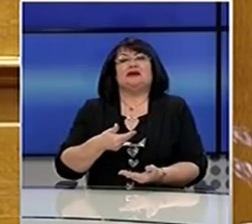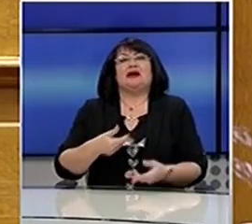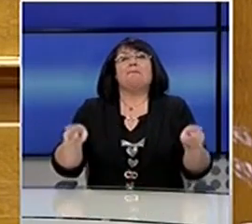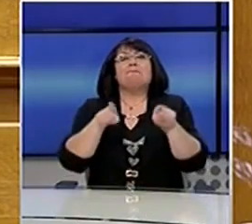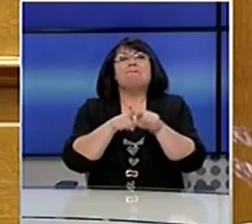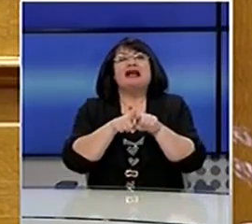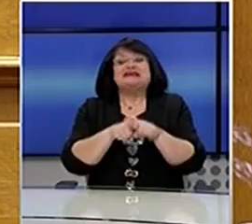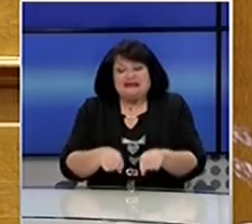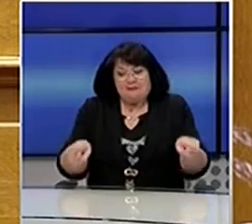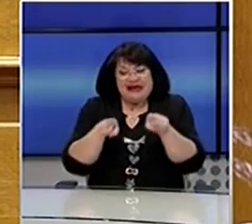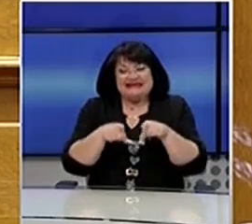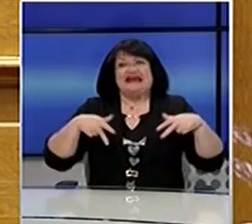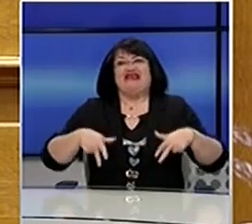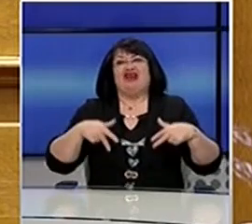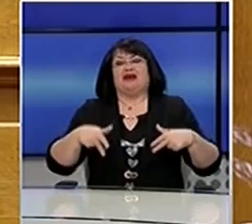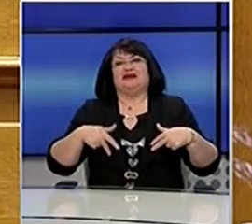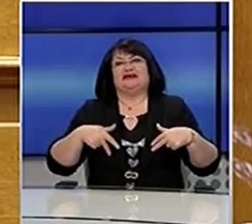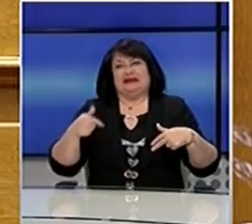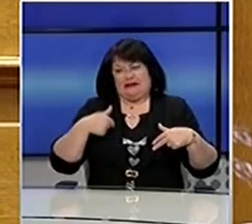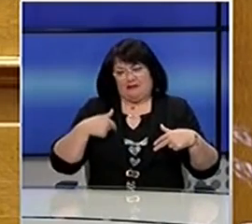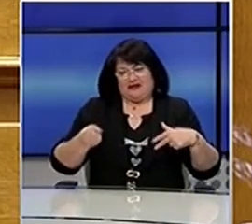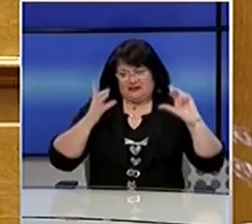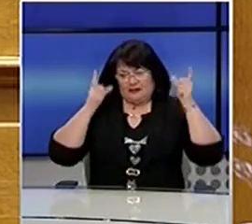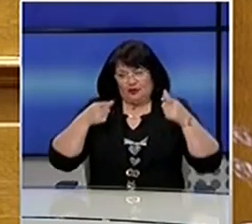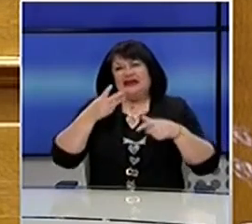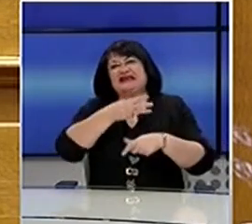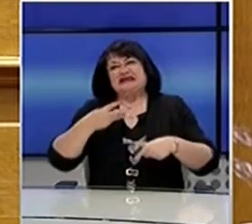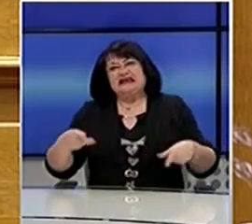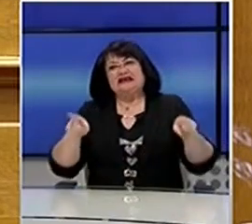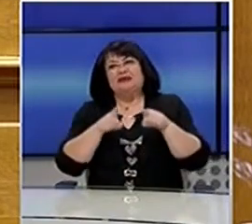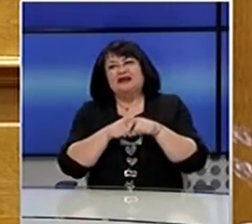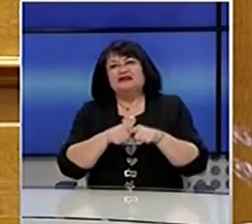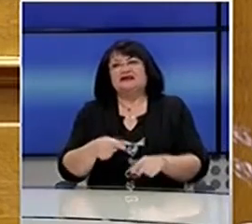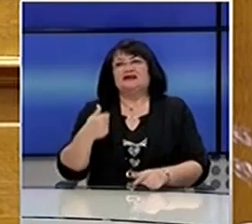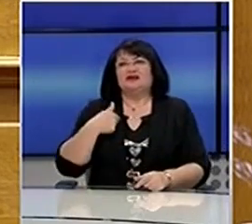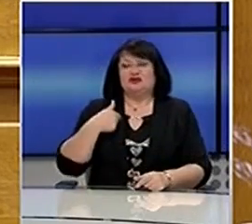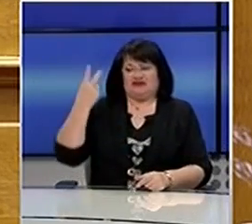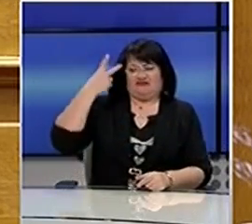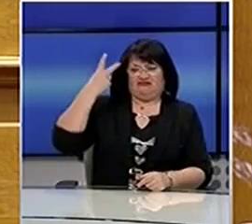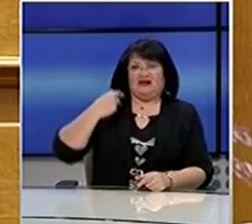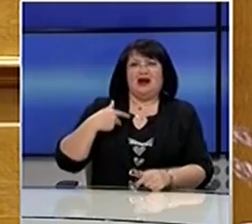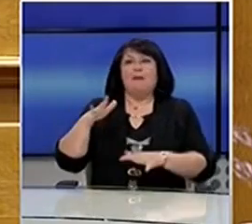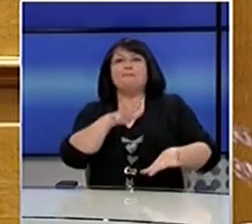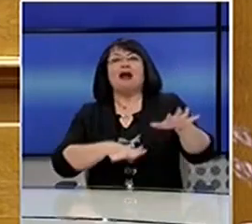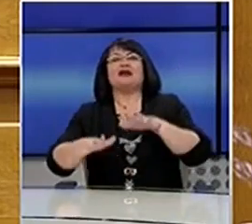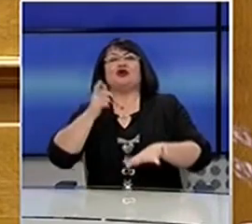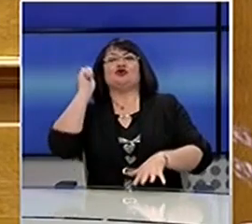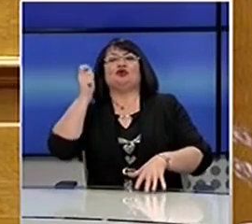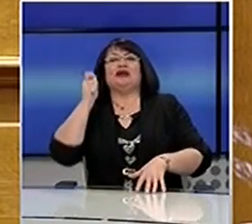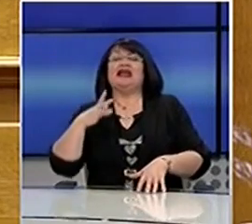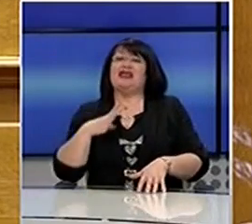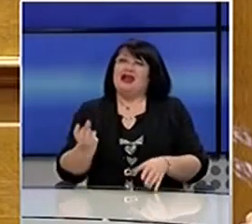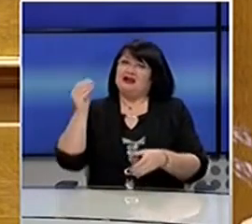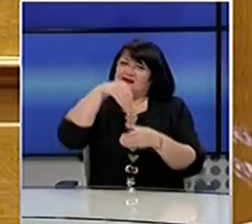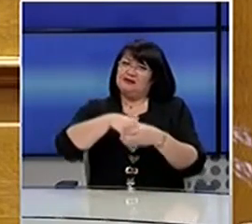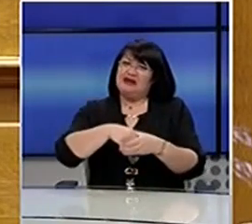συγκυβερνηθεί η χώρα. Μας λέγατε ότι είμαστε πολιτικοί απατεώνες και τώρα ξαφνικά θέλετε